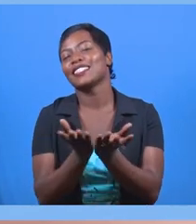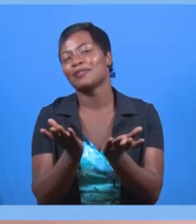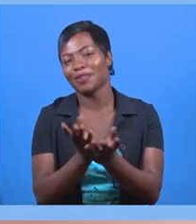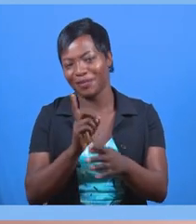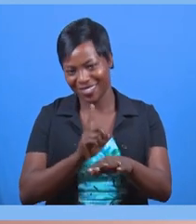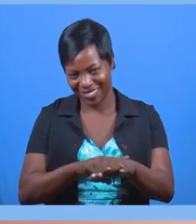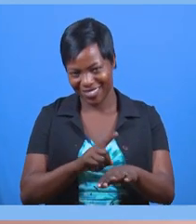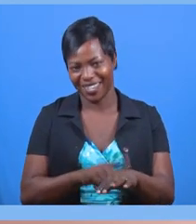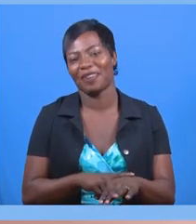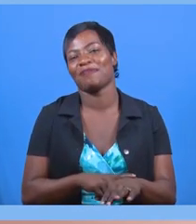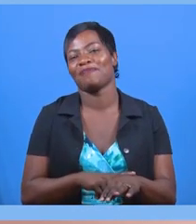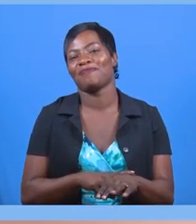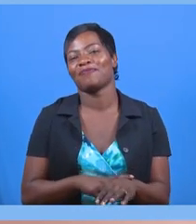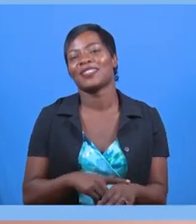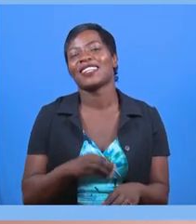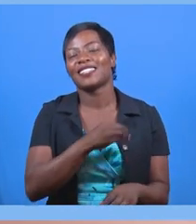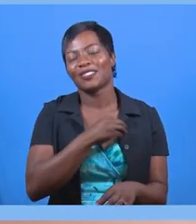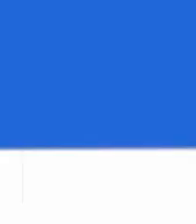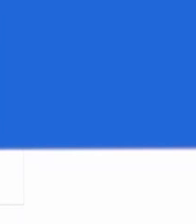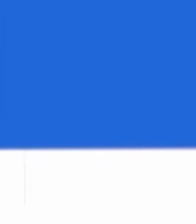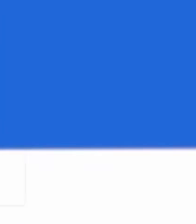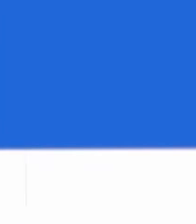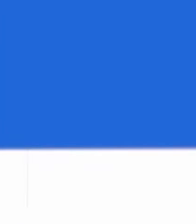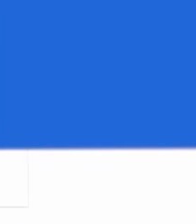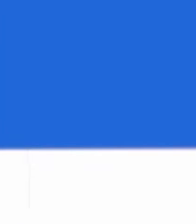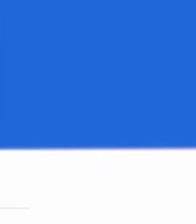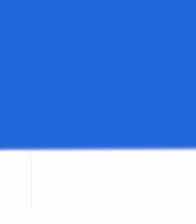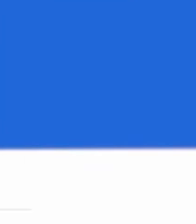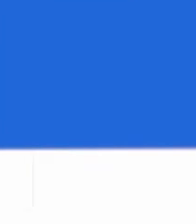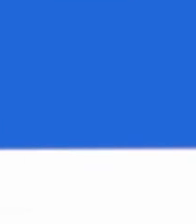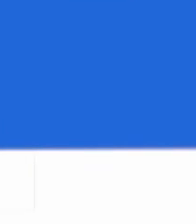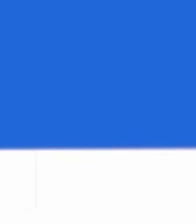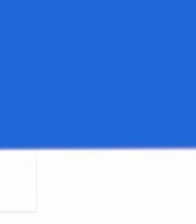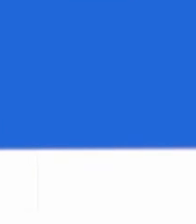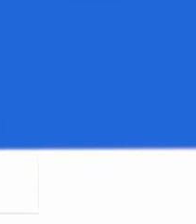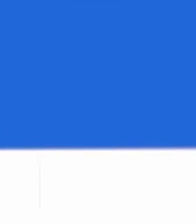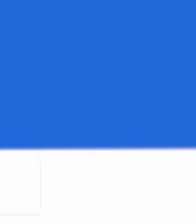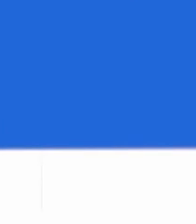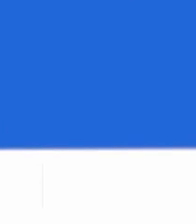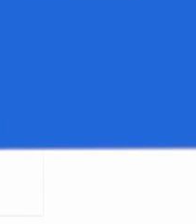chatsvuka chikakwata. Tinoziva. Dr. Mai Chisamba.